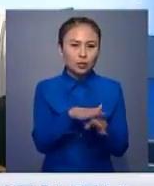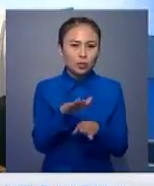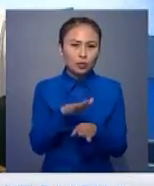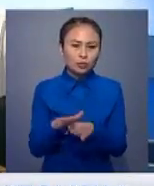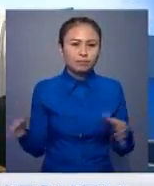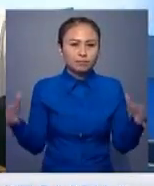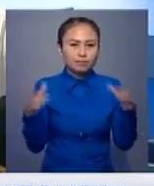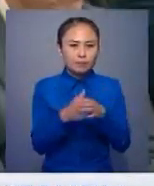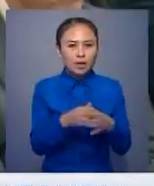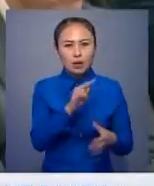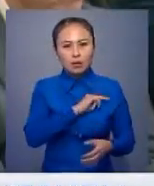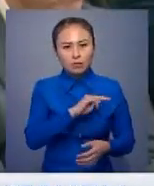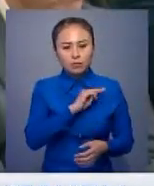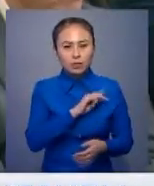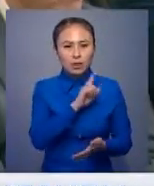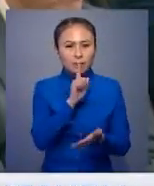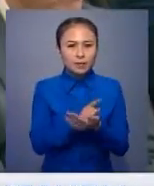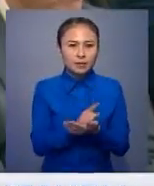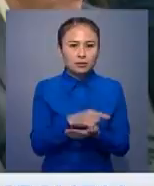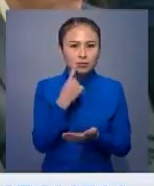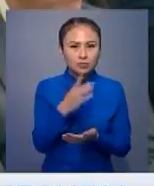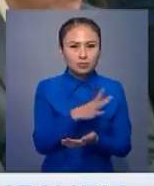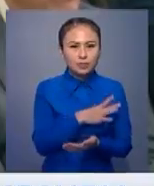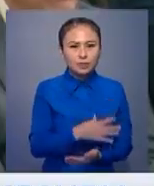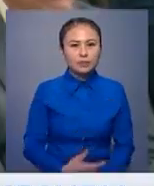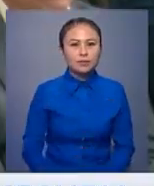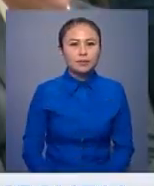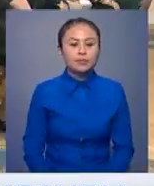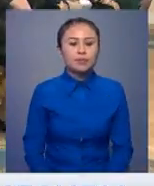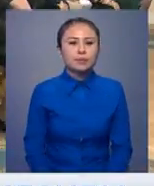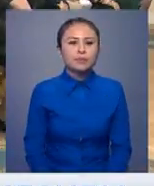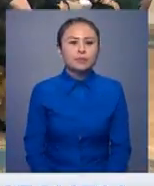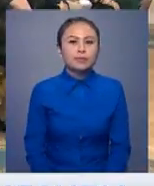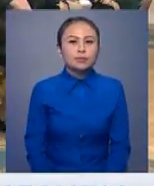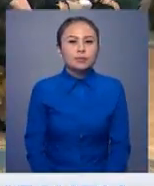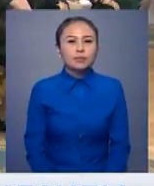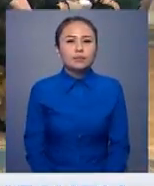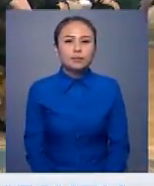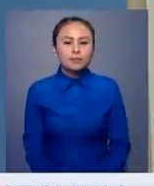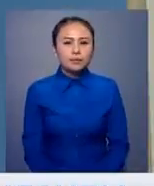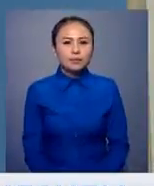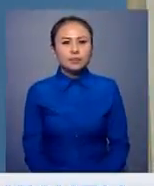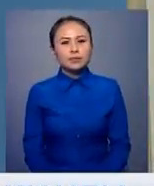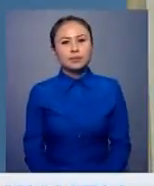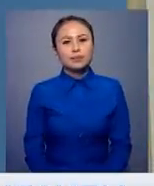бірігіп орындау баршамызға ортақ міндет, деді жиынға қатысушылар.